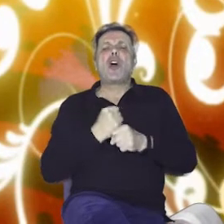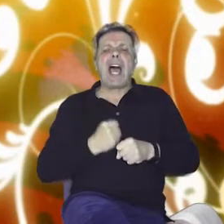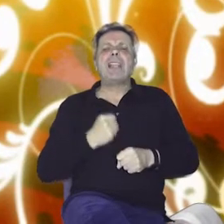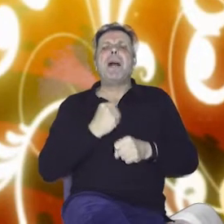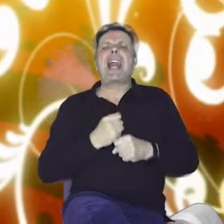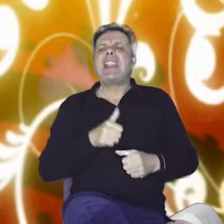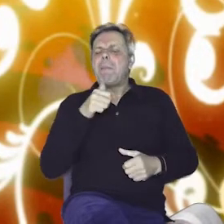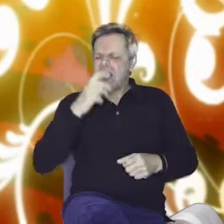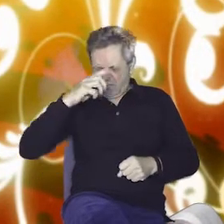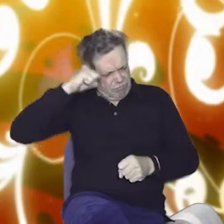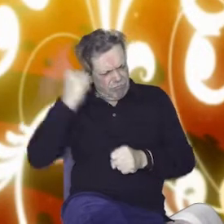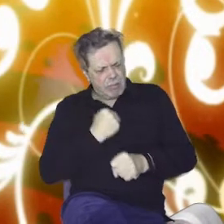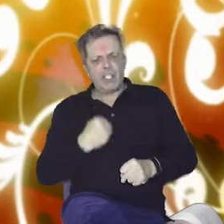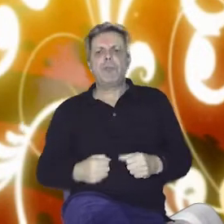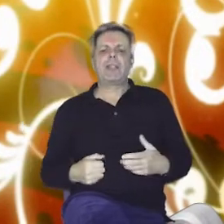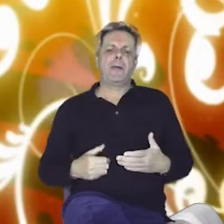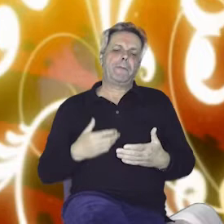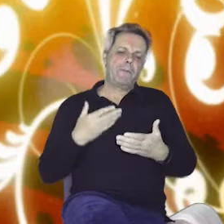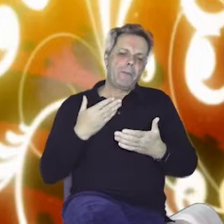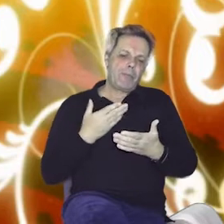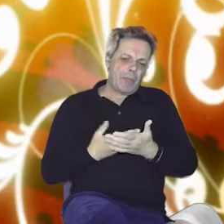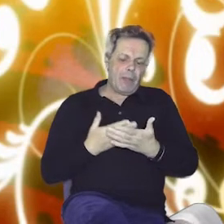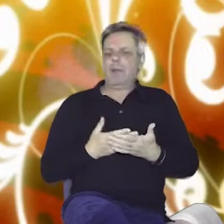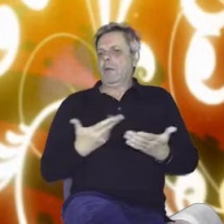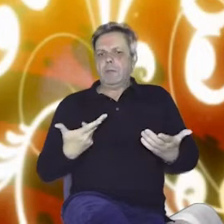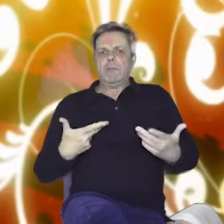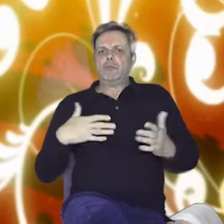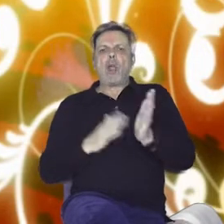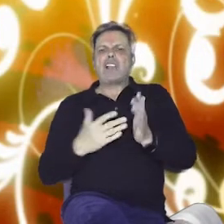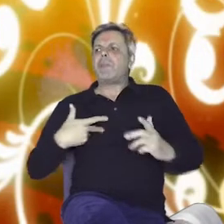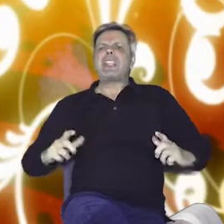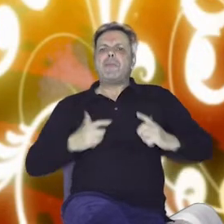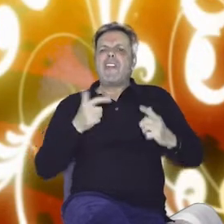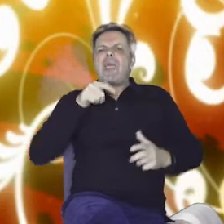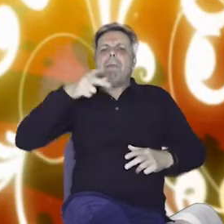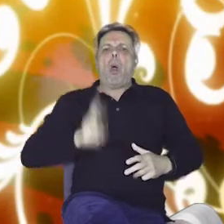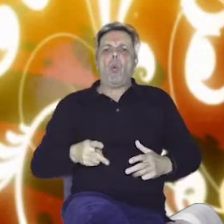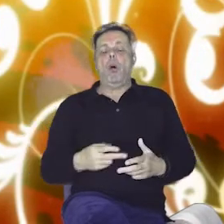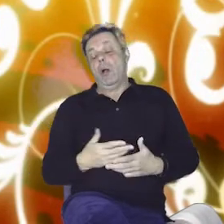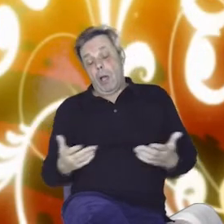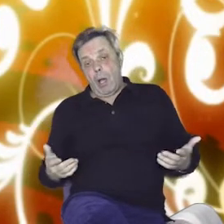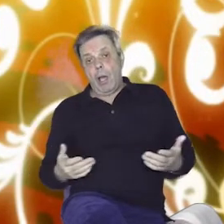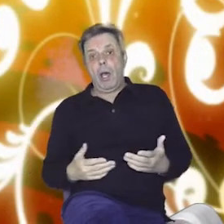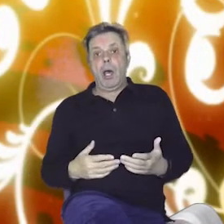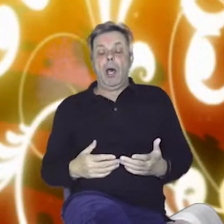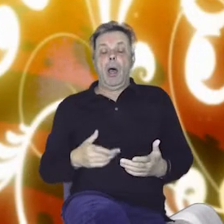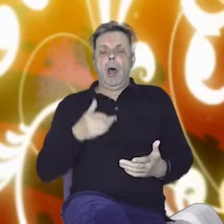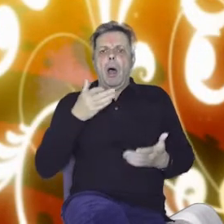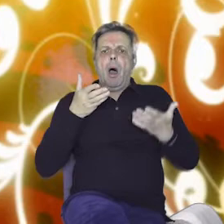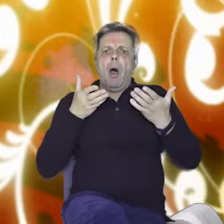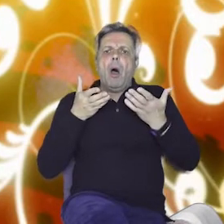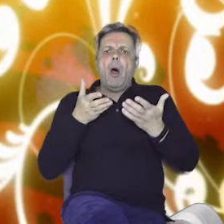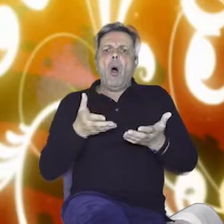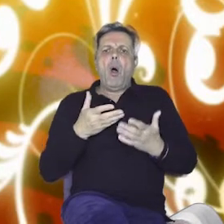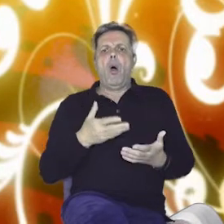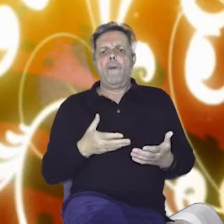dišpeta, da pokažem da sam još živ i da mogu i tako dalje i tako dalje. Ali ovo je